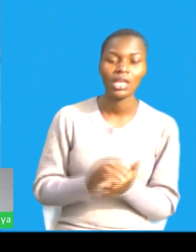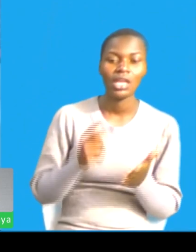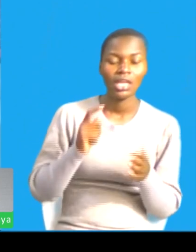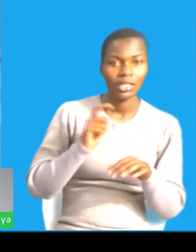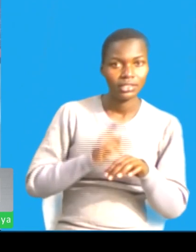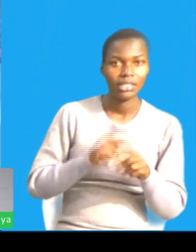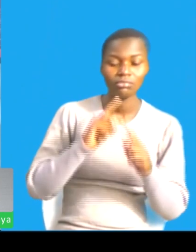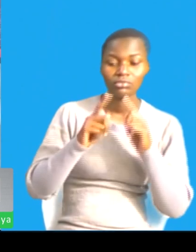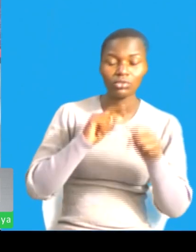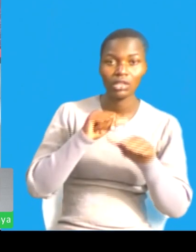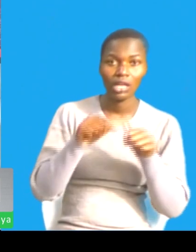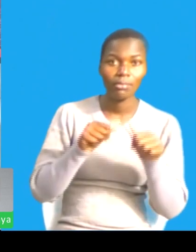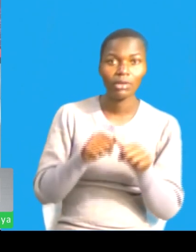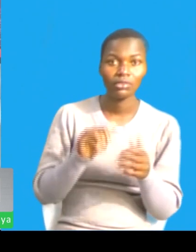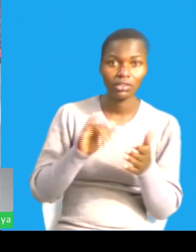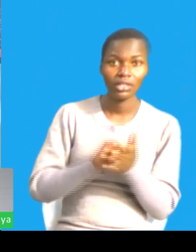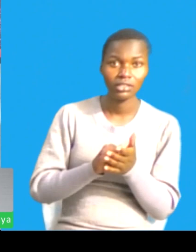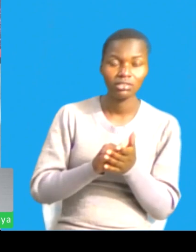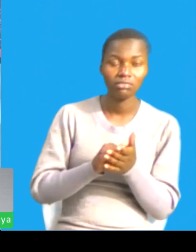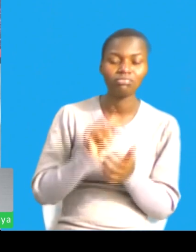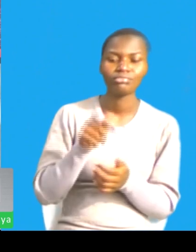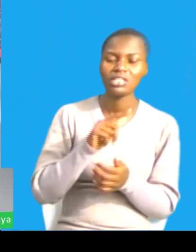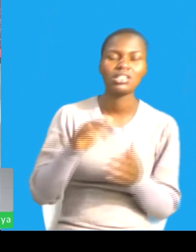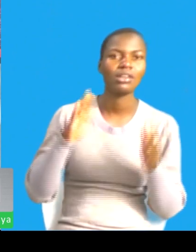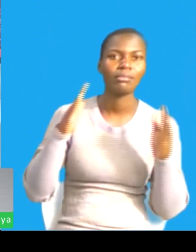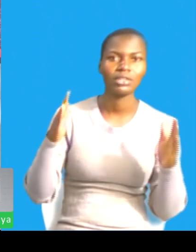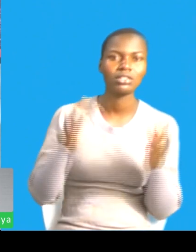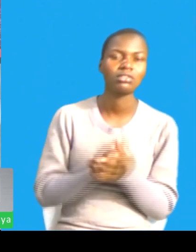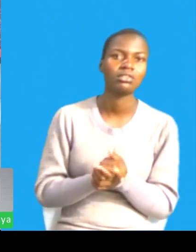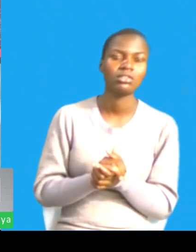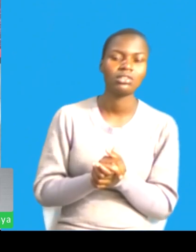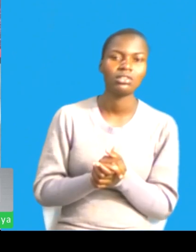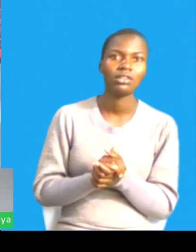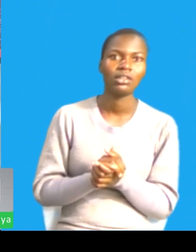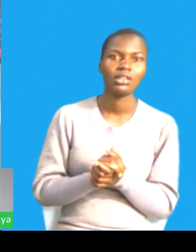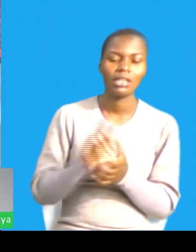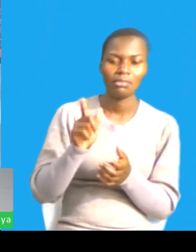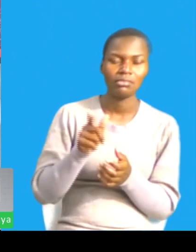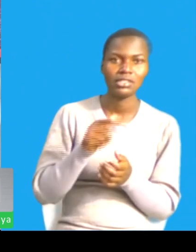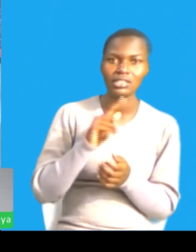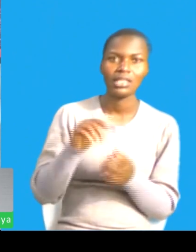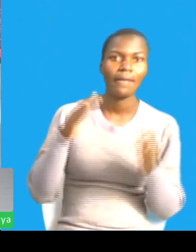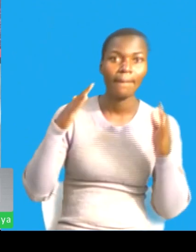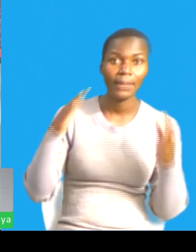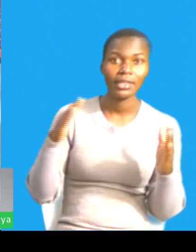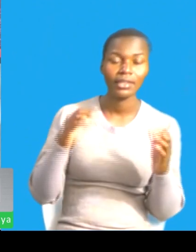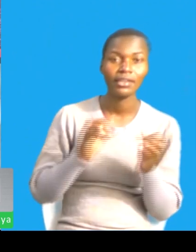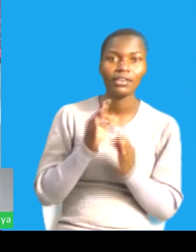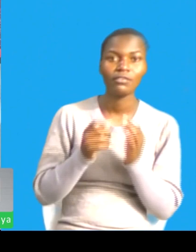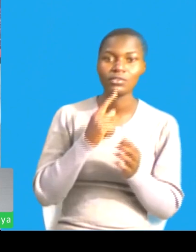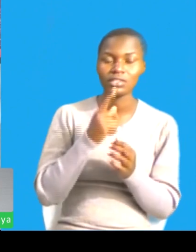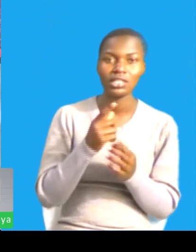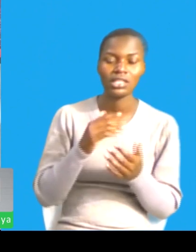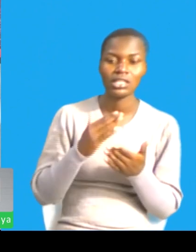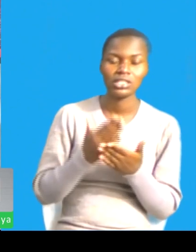about that, unakosea sana, Jonah. Na ni makosa kubwa sana nchi hii ukianza kusema mambo ya shareholders, because